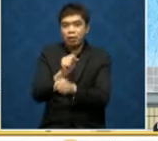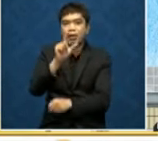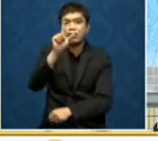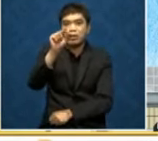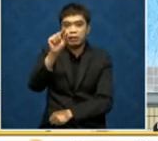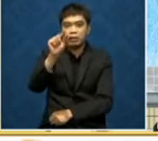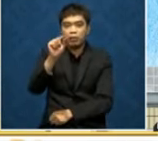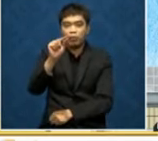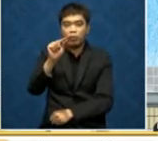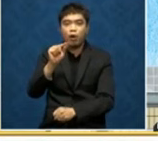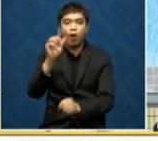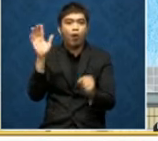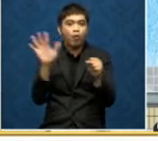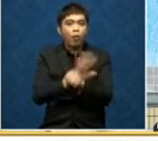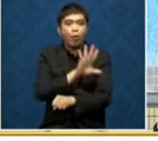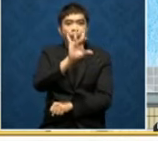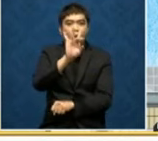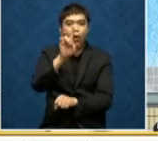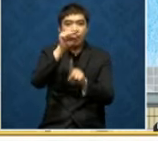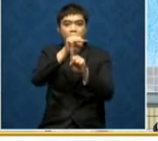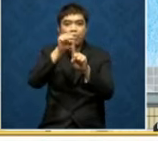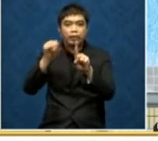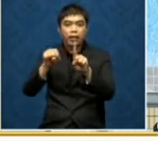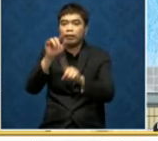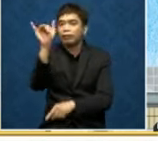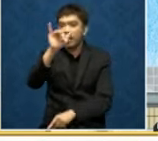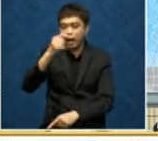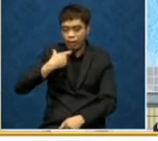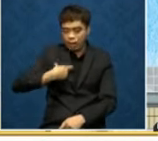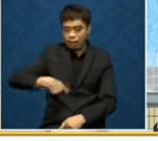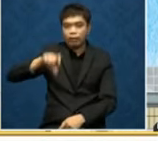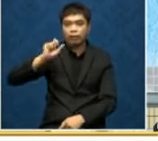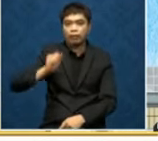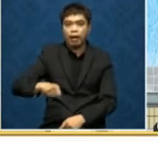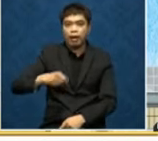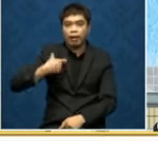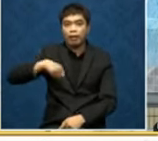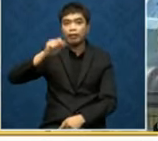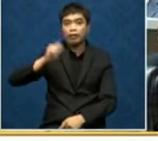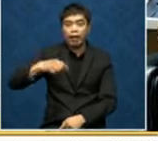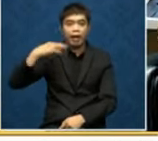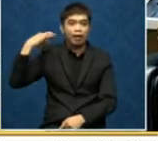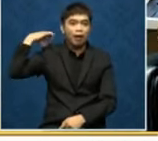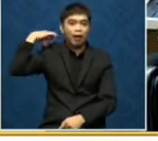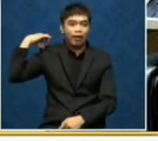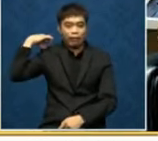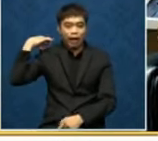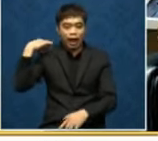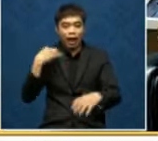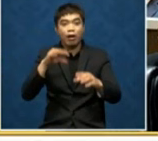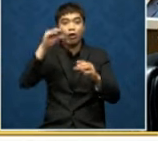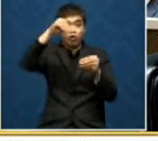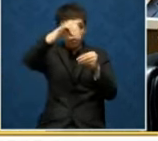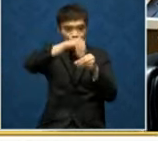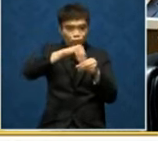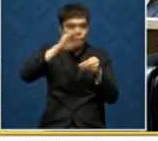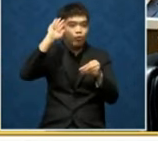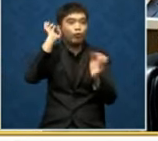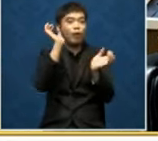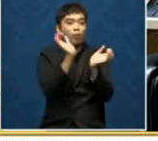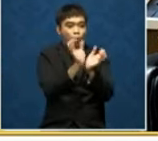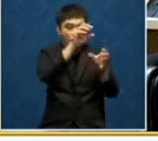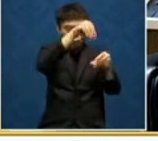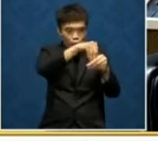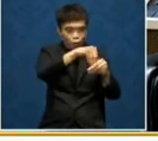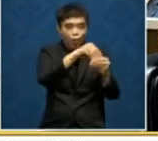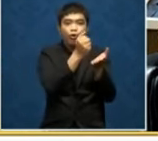ไม่ครบ 100%ที่จะมีทนายอาสาไว้ประจำสถานีตำรวจซึ่งไม่เพียงพอแล้วก็ไม่ตอบสนอง